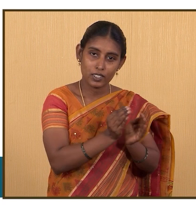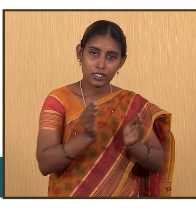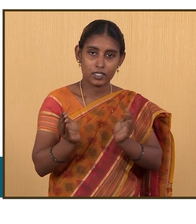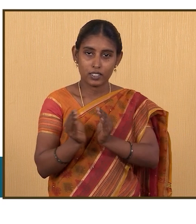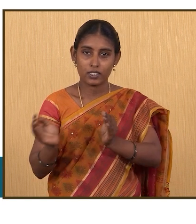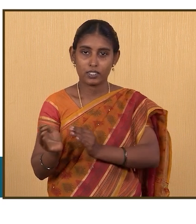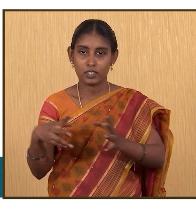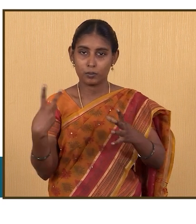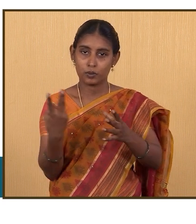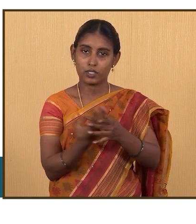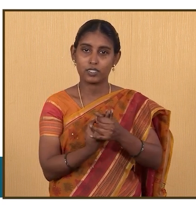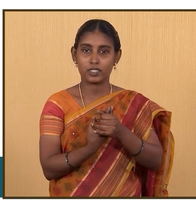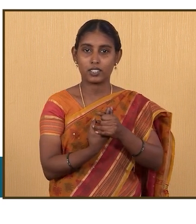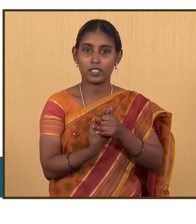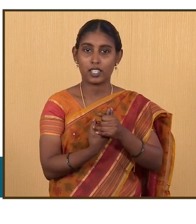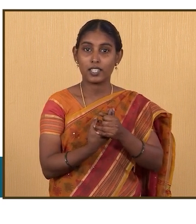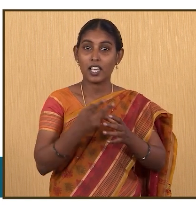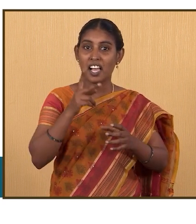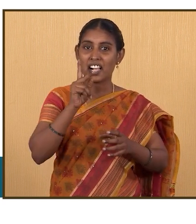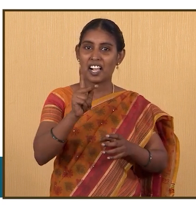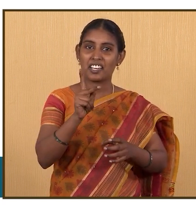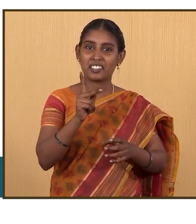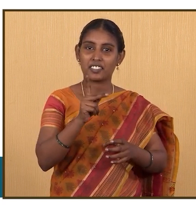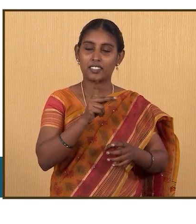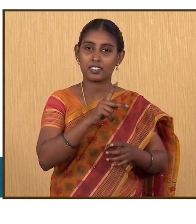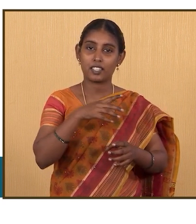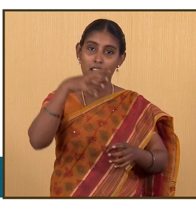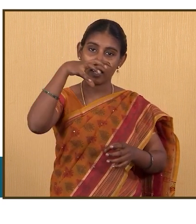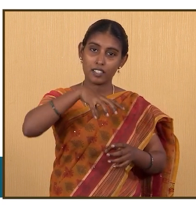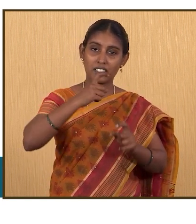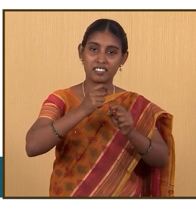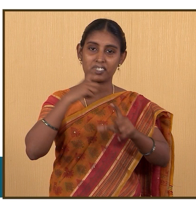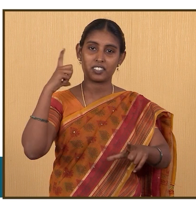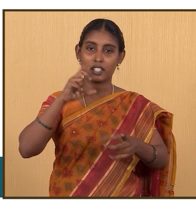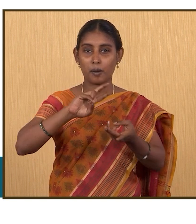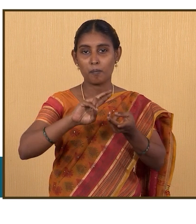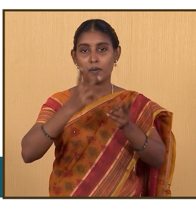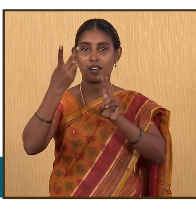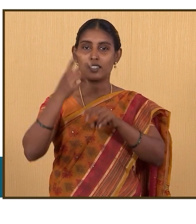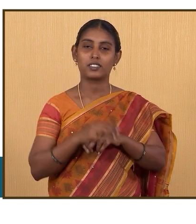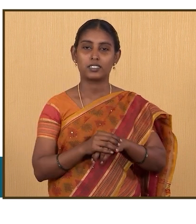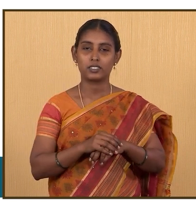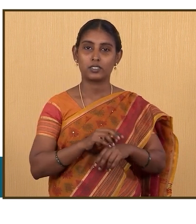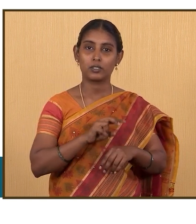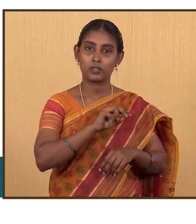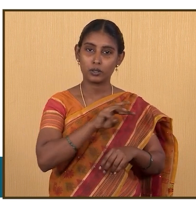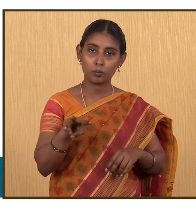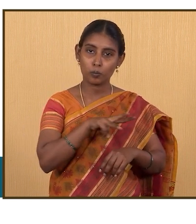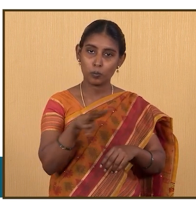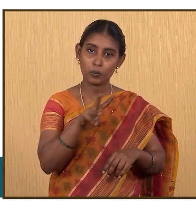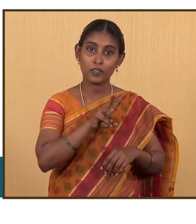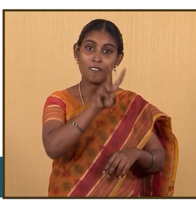சேர்ந்து பின்னால் கல்கத்தா நகரமாக வளர்ச்சி அடைந்தது. அது மட்டும் இல்லாமல் இந்த